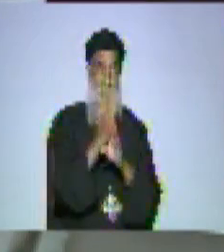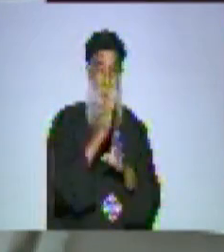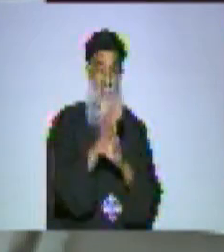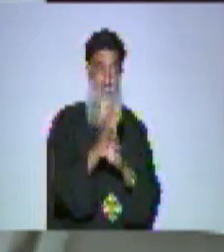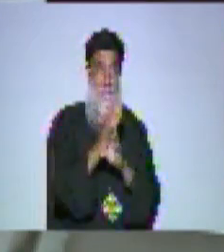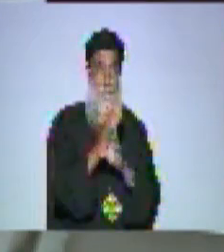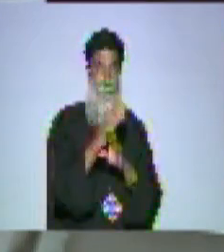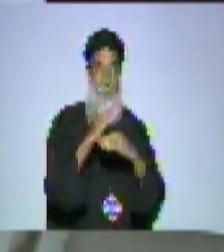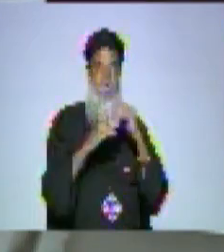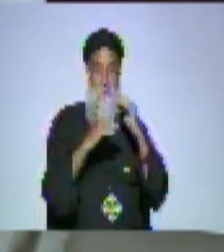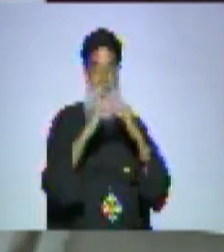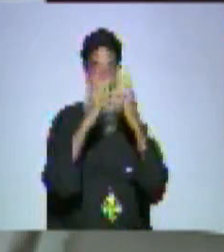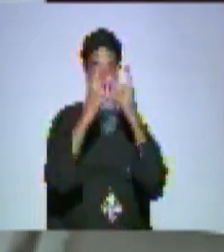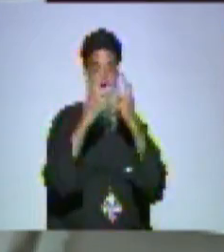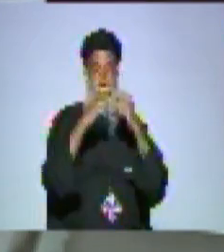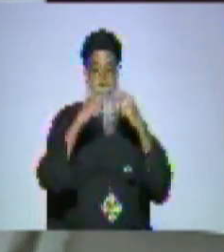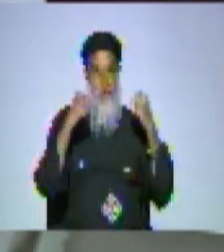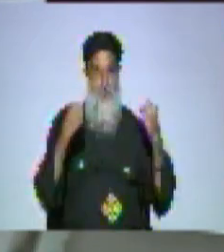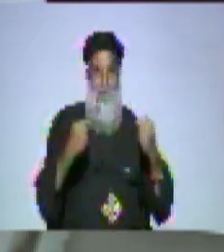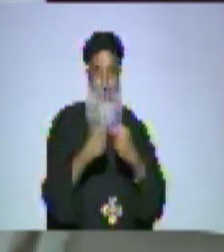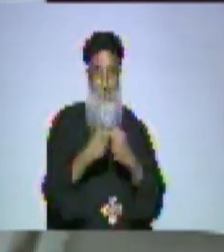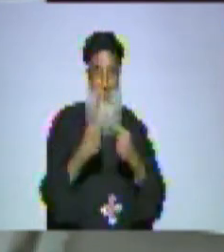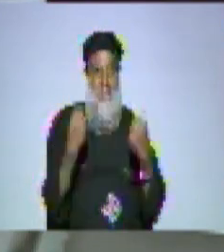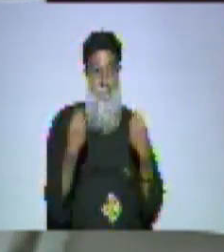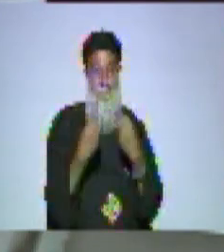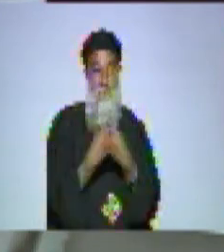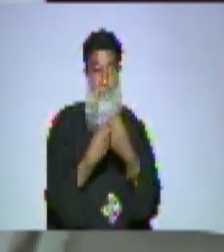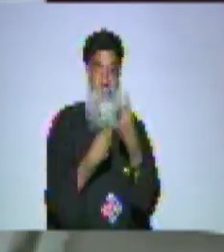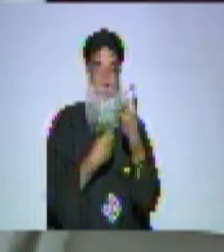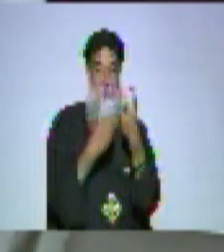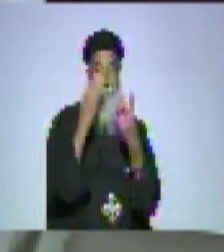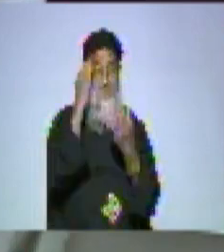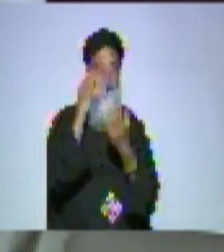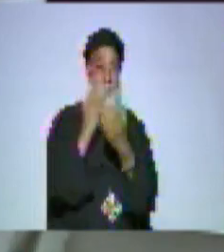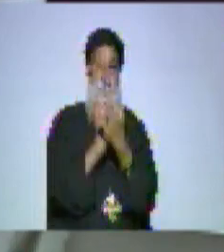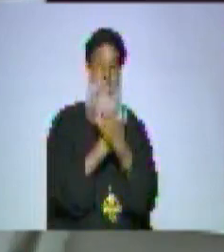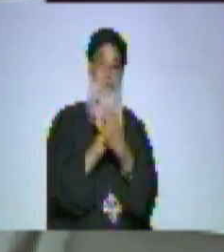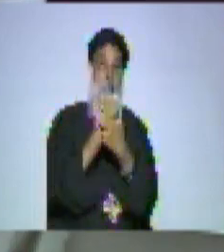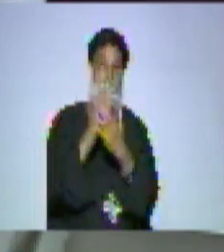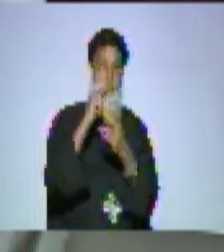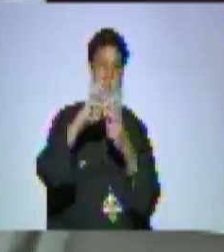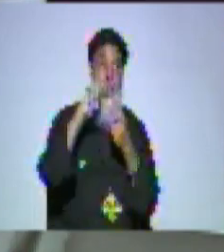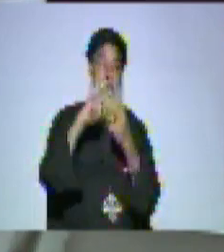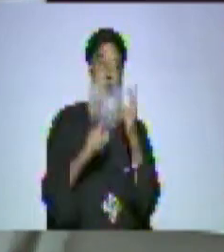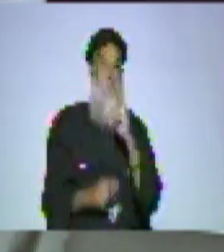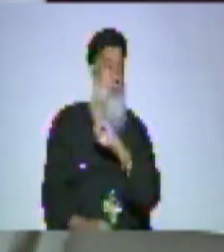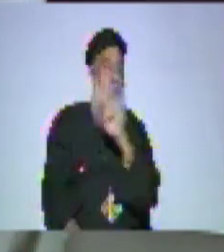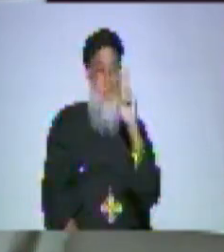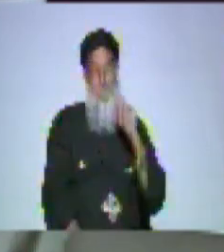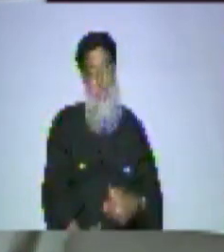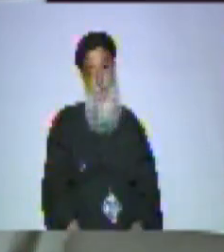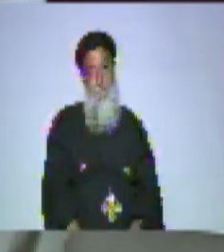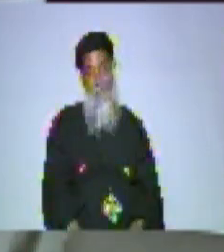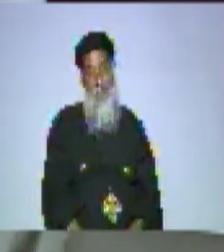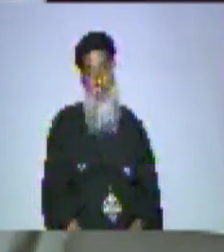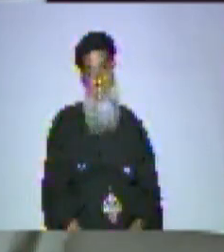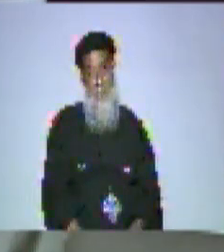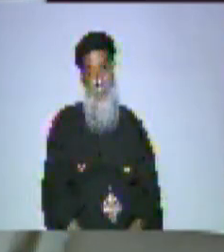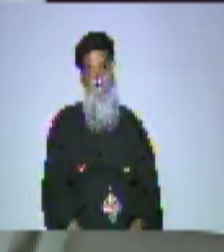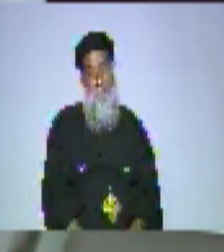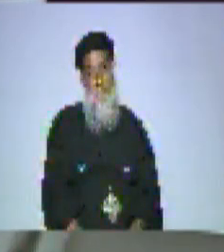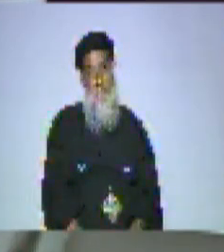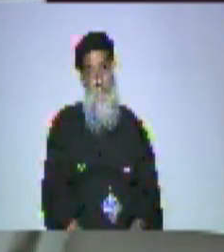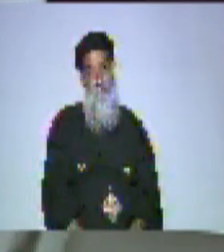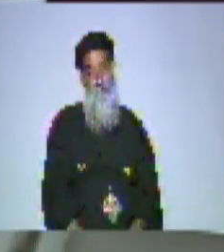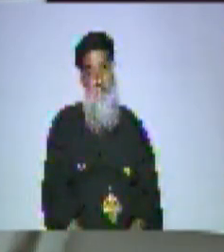تدريب معين مع المغفره يعني بشد مغفره وخلاص لا